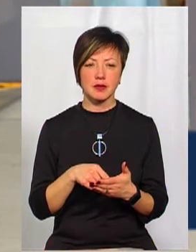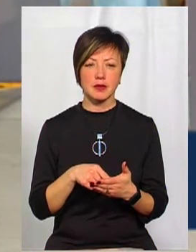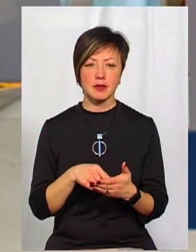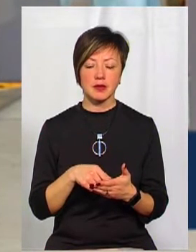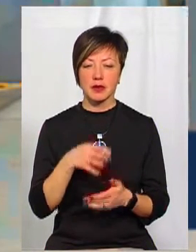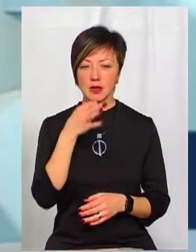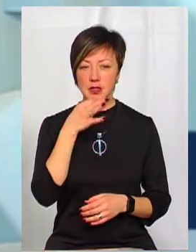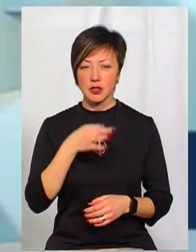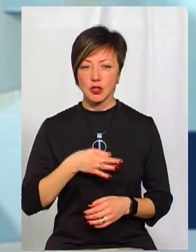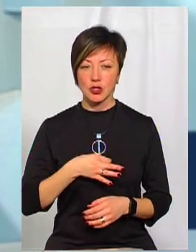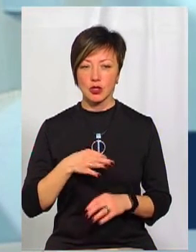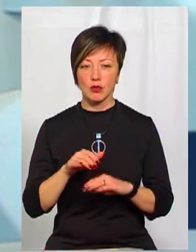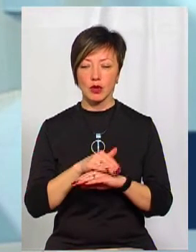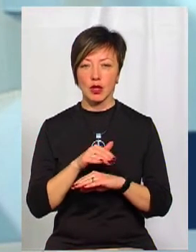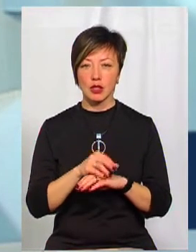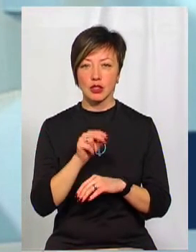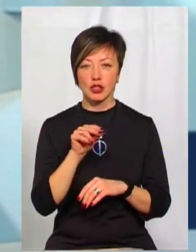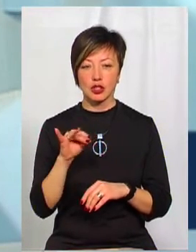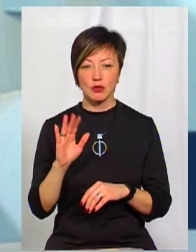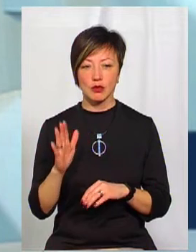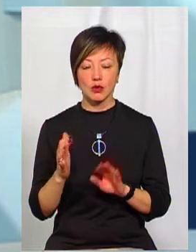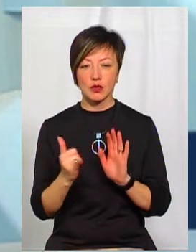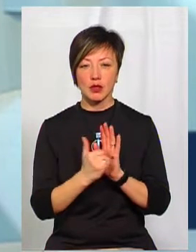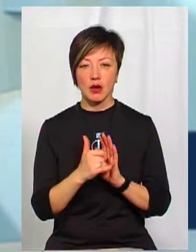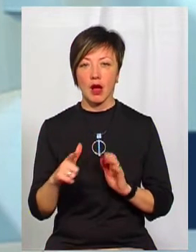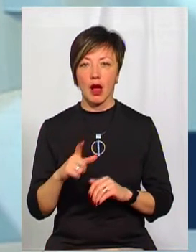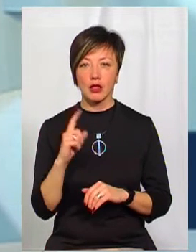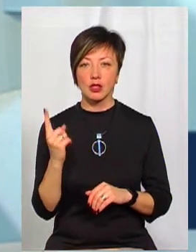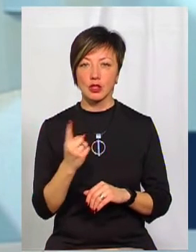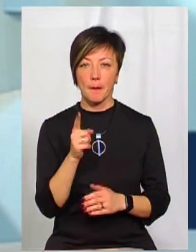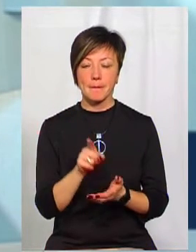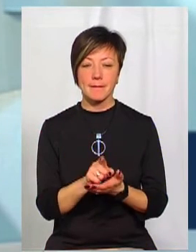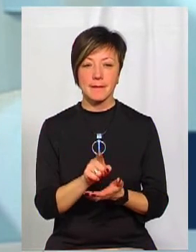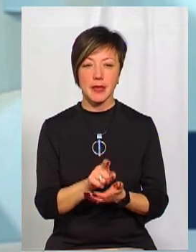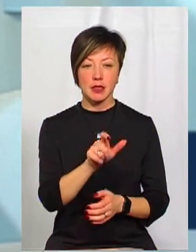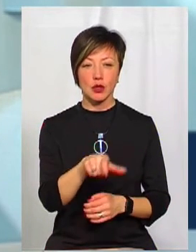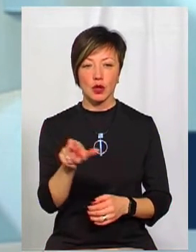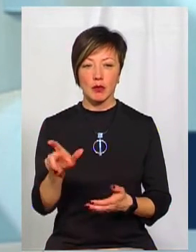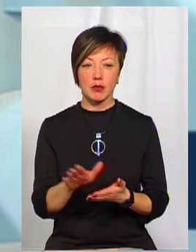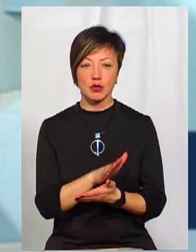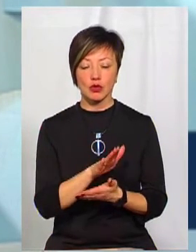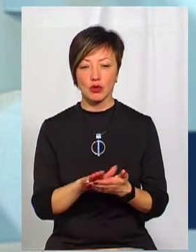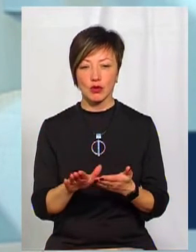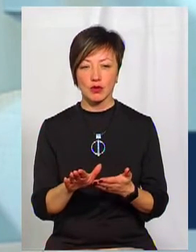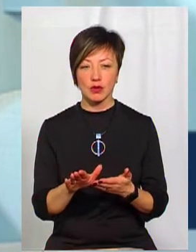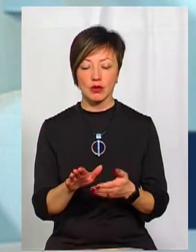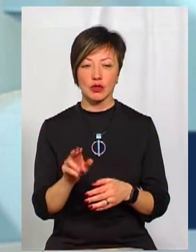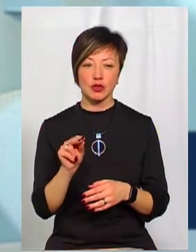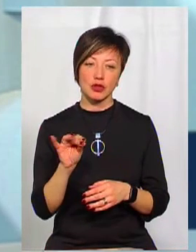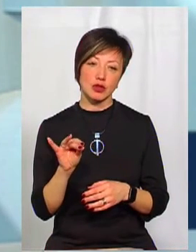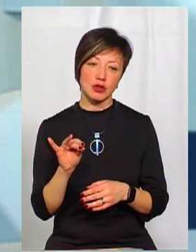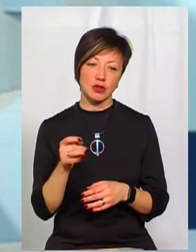Скажіть, будь ласка, чи будуть встановлюватися лічильники газові пенсіонерам безкоштовно чи за якусь